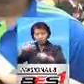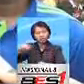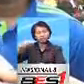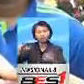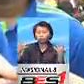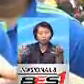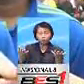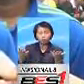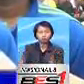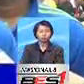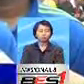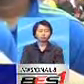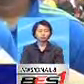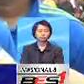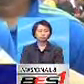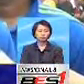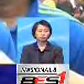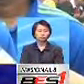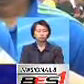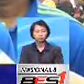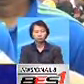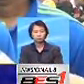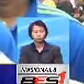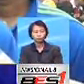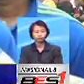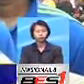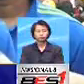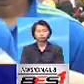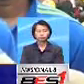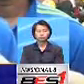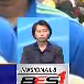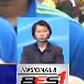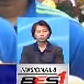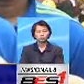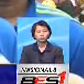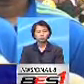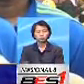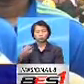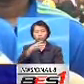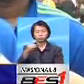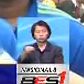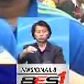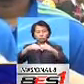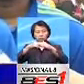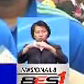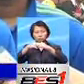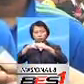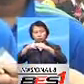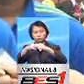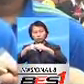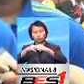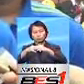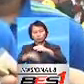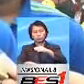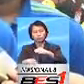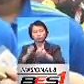Mendapati 20 kompaun dikeluarkan ke atas kontraktor asing yang di bawah kesalahan